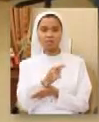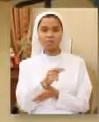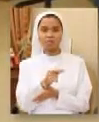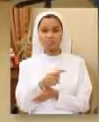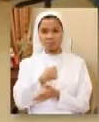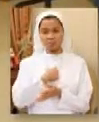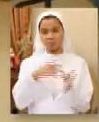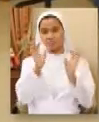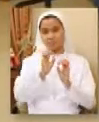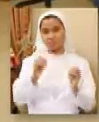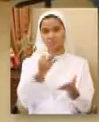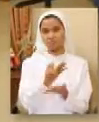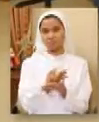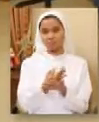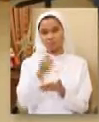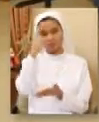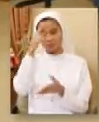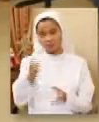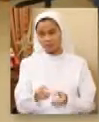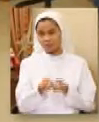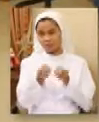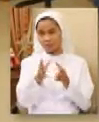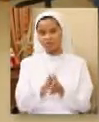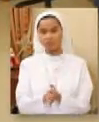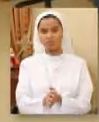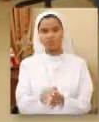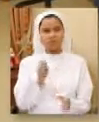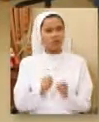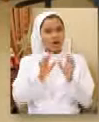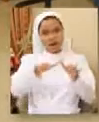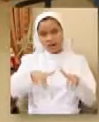akong maibibigay na financial eh. Pero paano pa natin